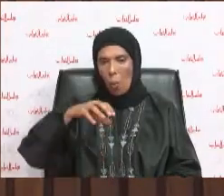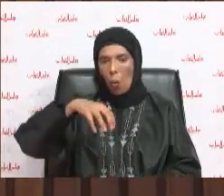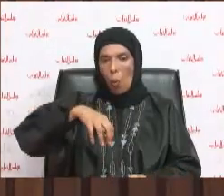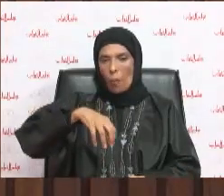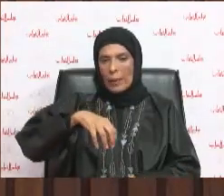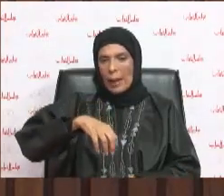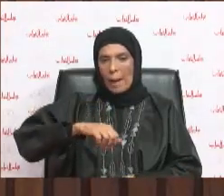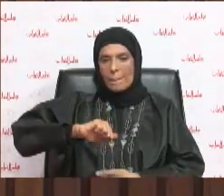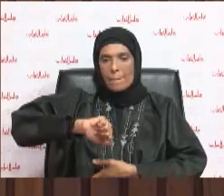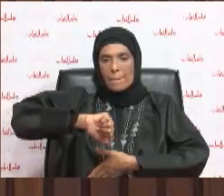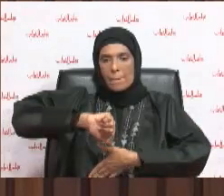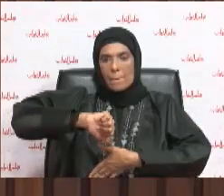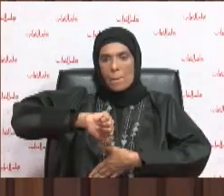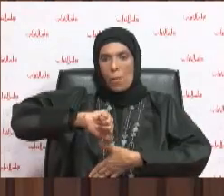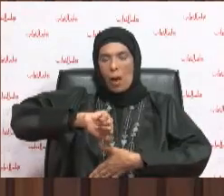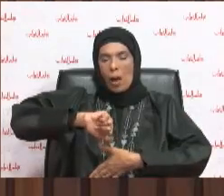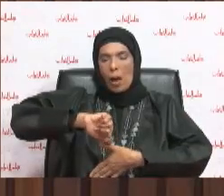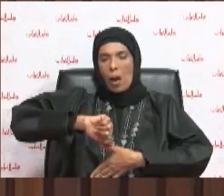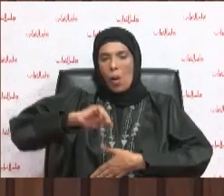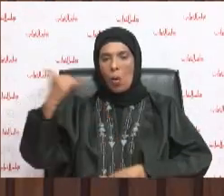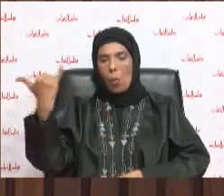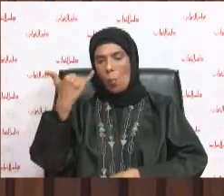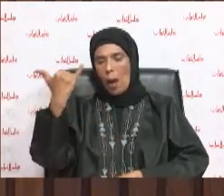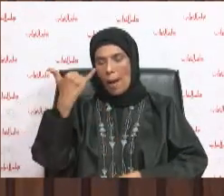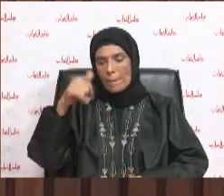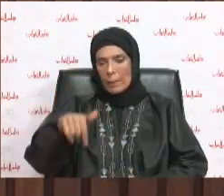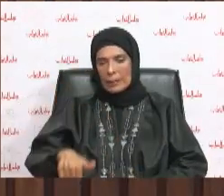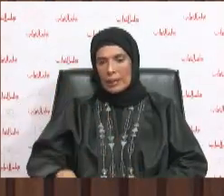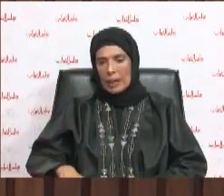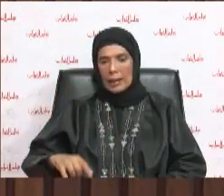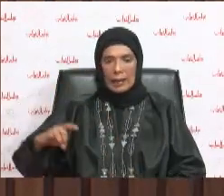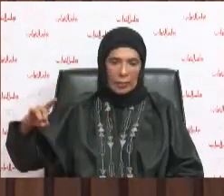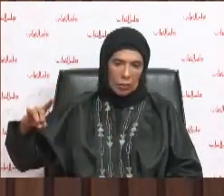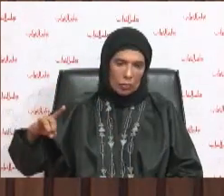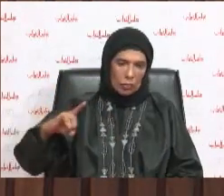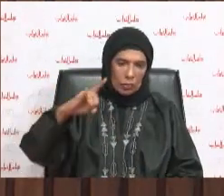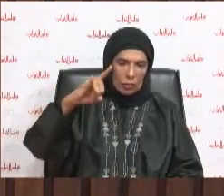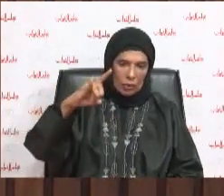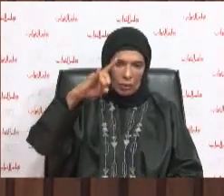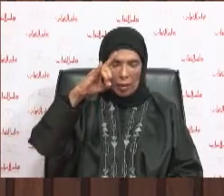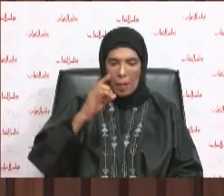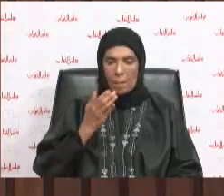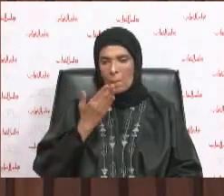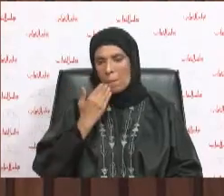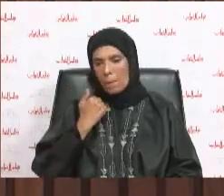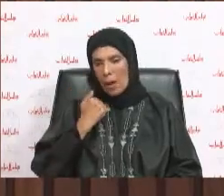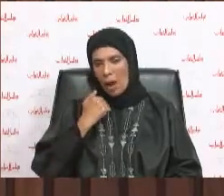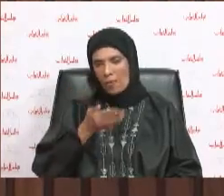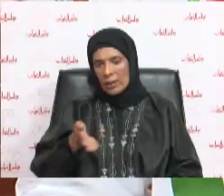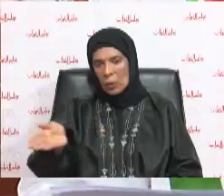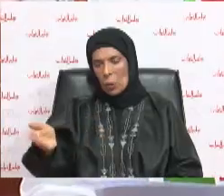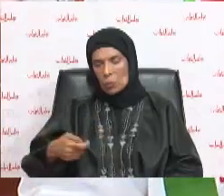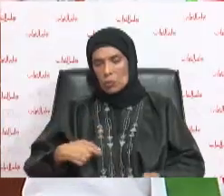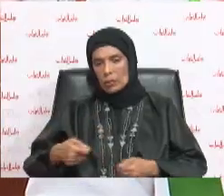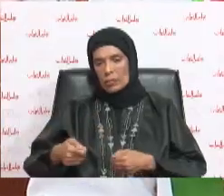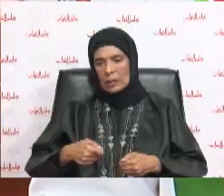أمريكا الجنوبية جدا مهم من الناحية الاستراتيجية للنقلات الوطنية، لأن احنا ما عندنا منفذ لهذا السوق